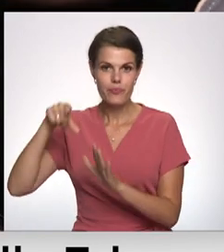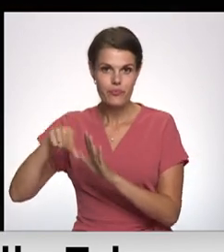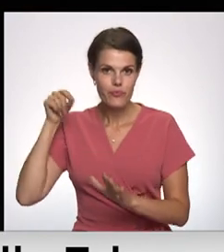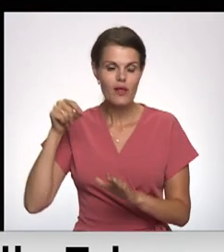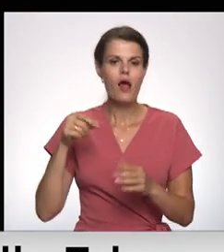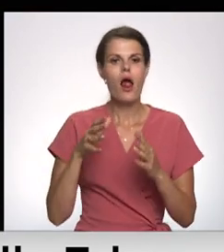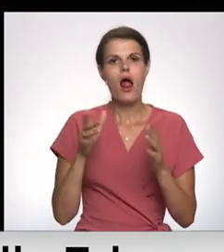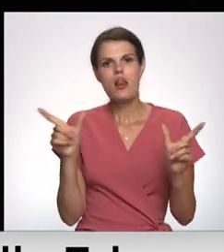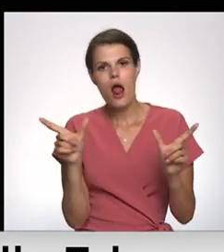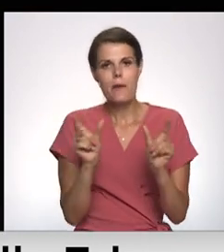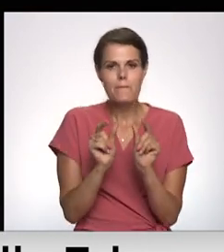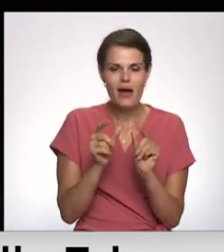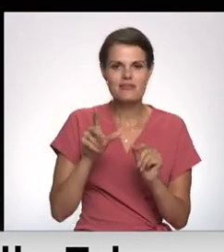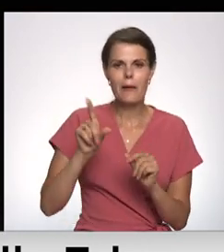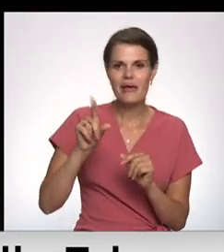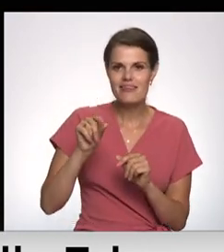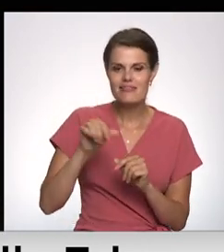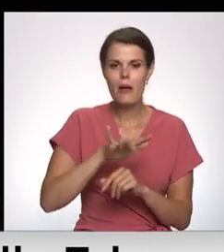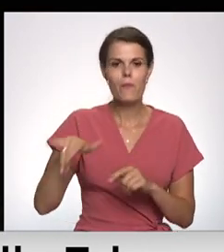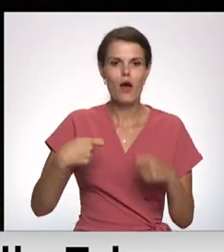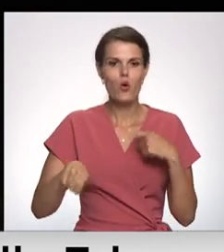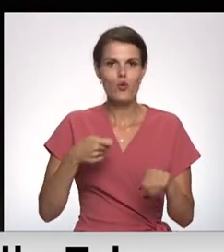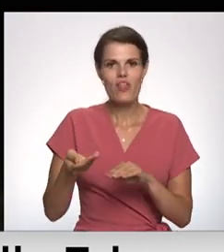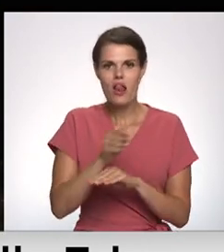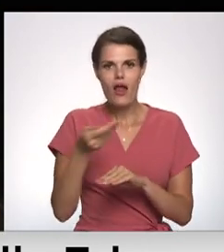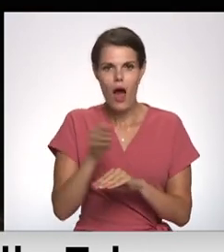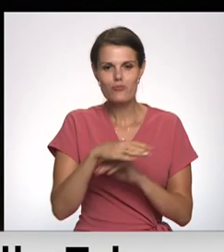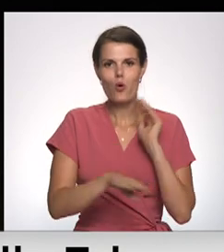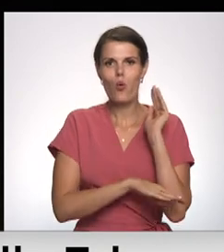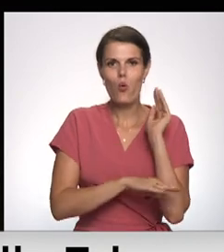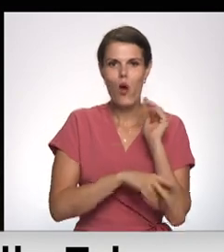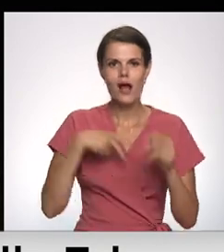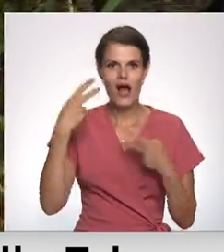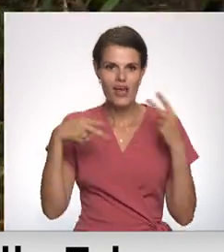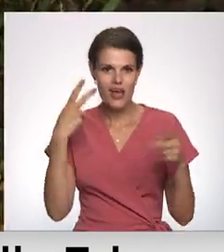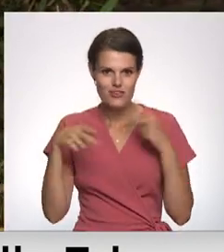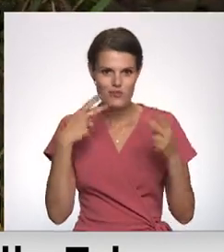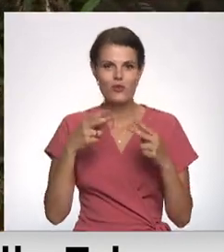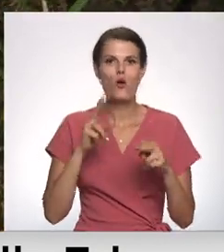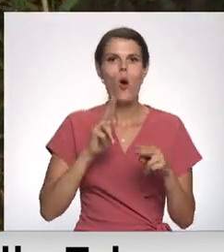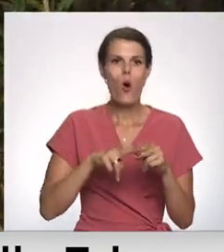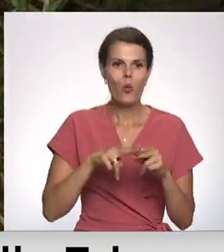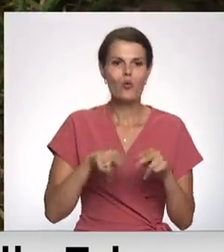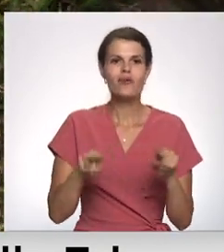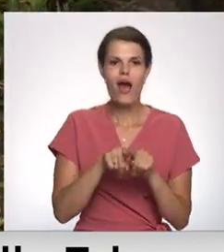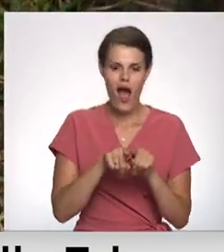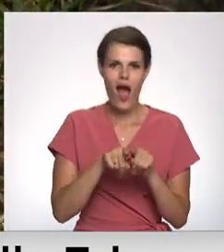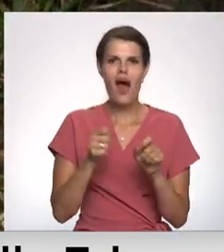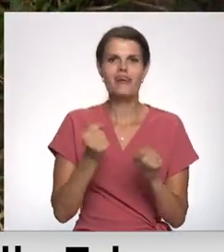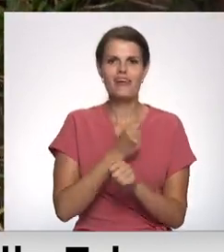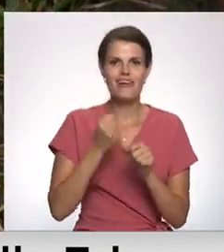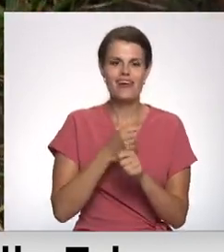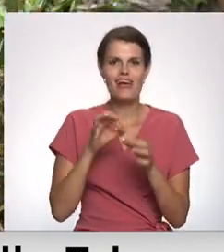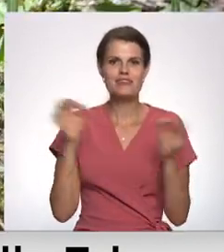Lielāk un mazāk izmēra pincetēm, bērnu rotaļu lāpstiņām, koka iesmiņiem un pat spageti gatavošanas piedarumiem. Pieredze